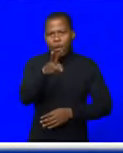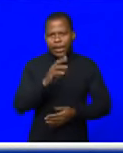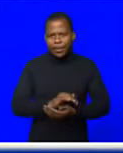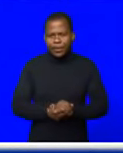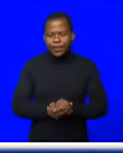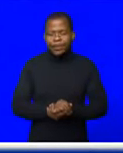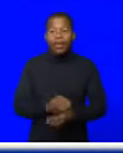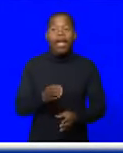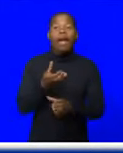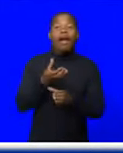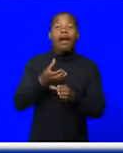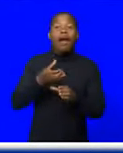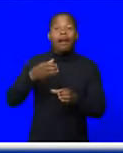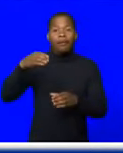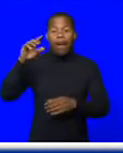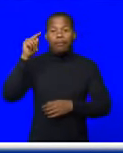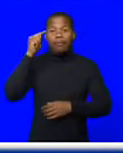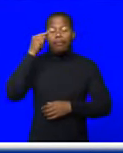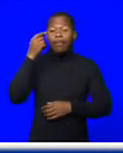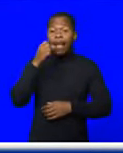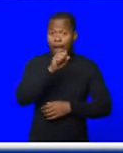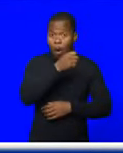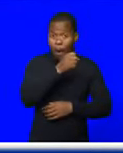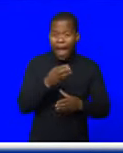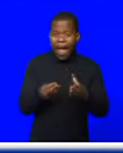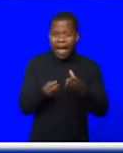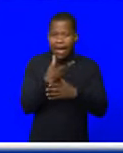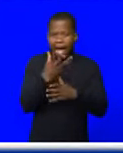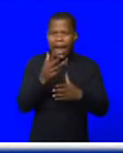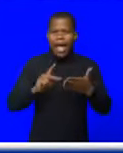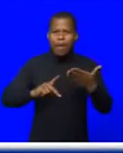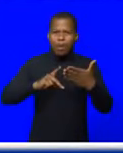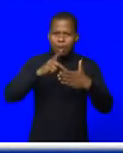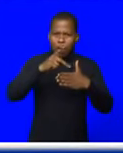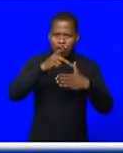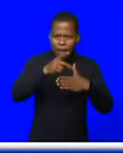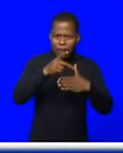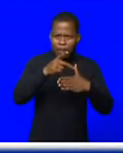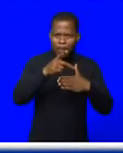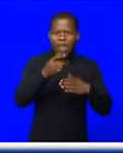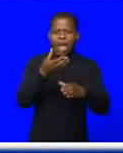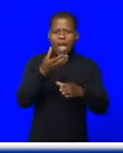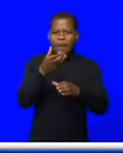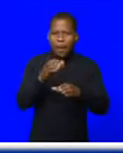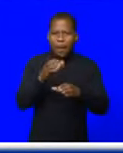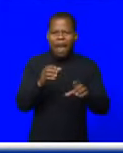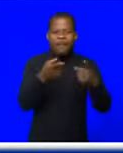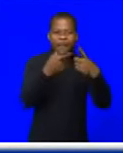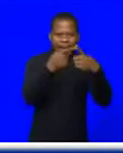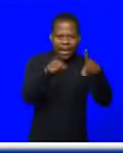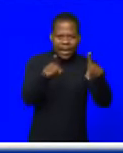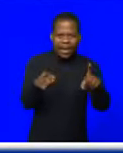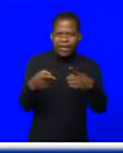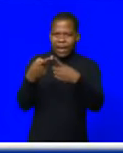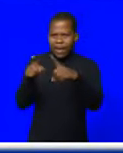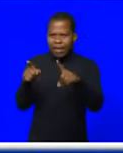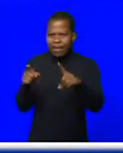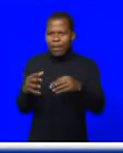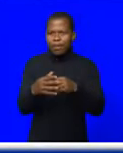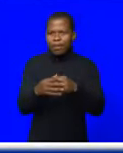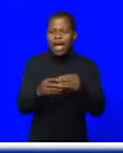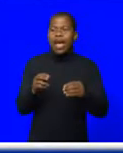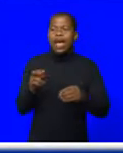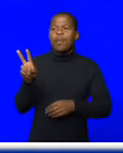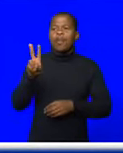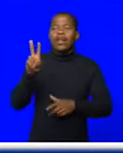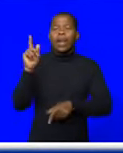leShayina sihlenge seTaiwan liqale lihlelo lwekusita emave lehlukene kwekuthi alondvolode tibhidvo for